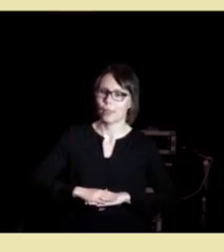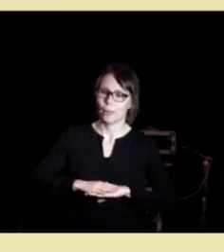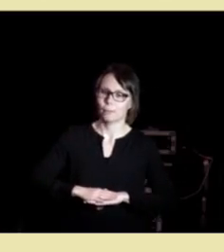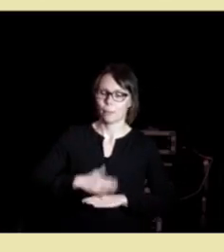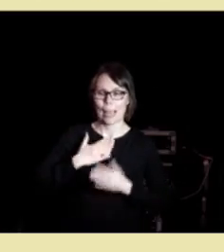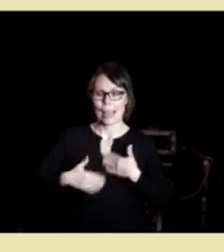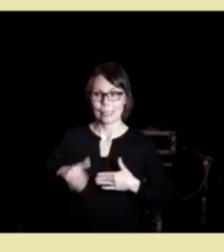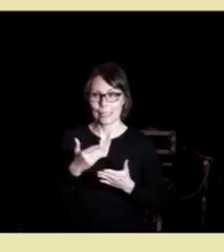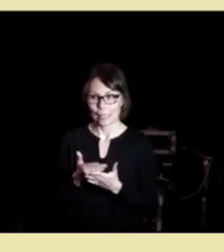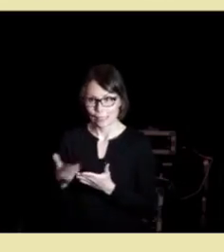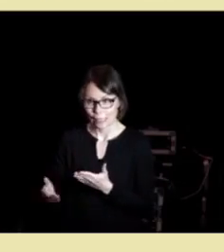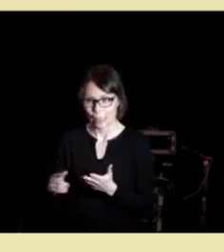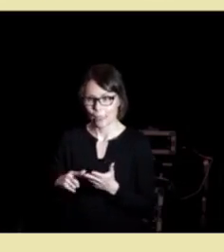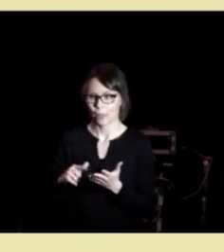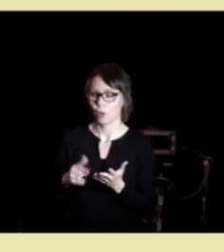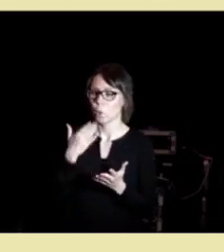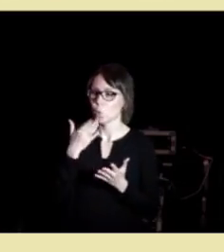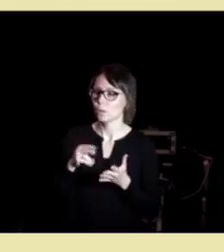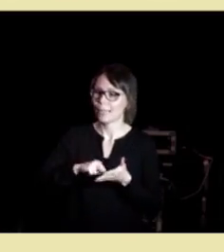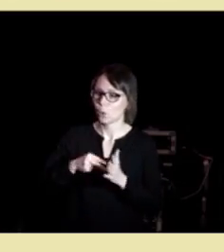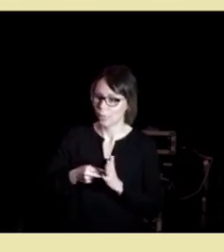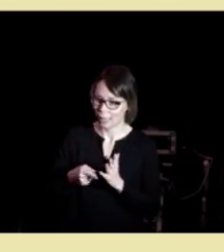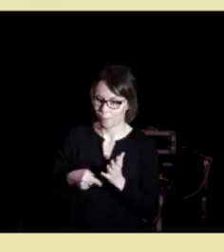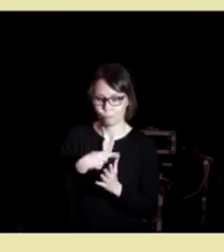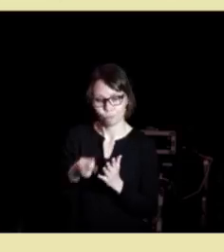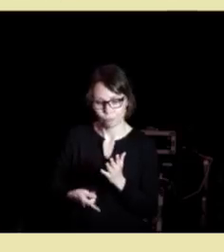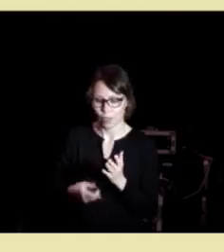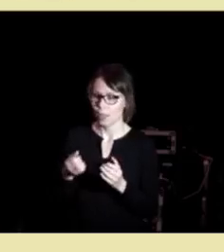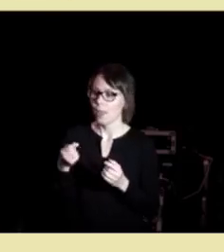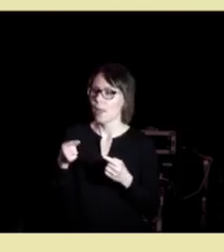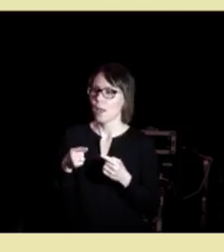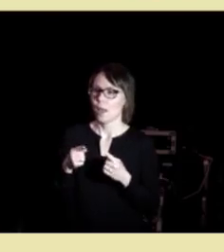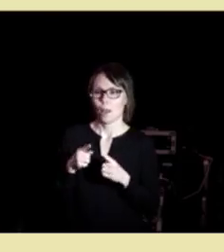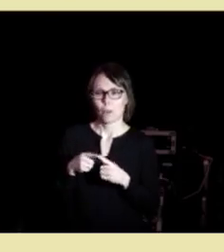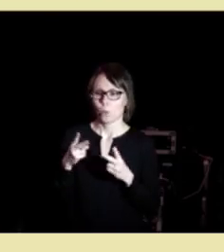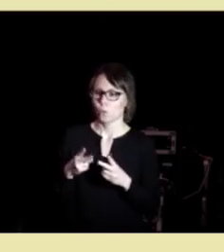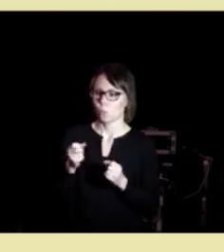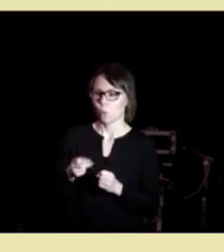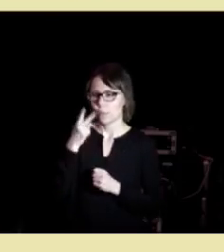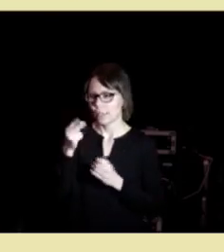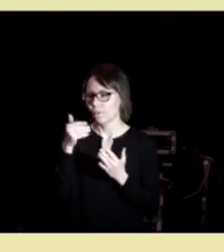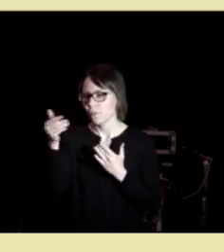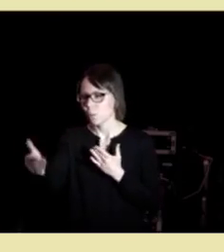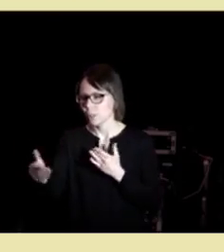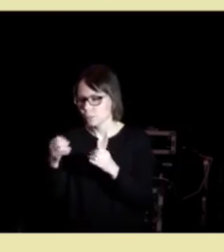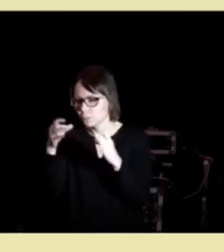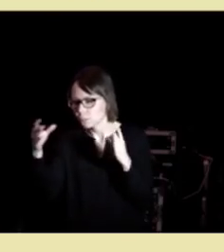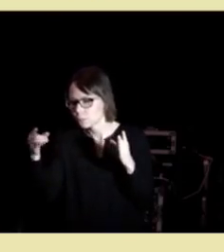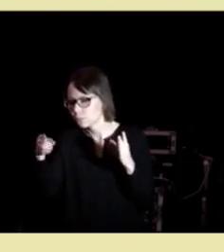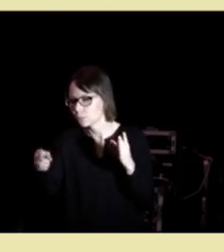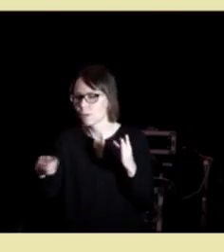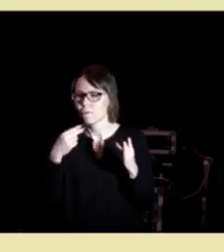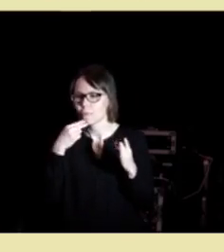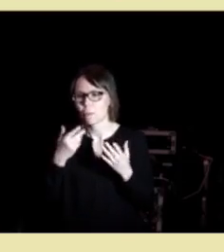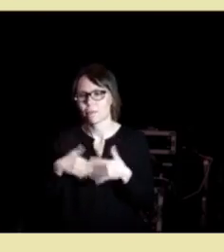kunnskapsbaserte helsetjenester, god teknologi. Men vi må se også inn i fremtiden på hvilke virkemidler vi kan